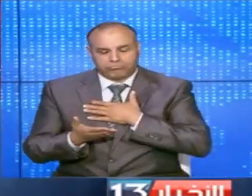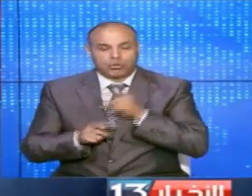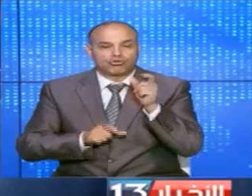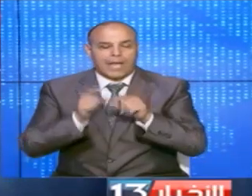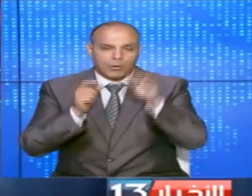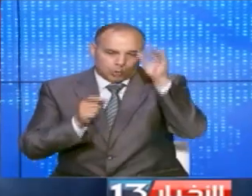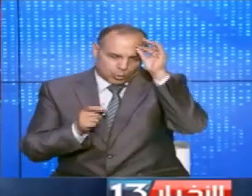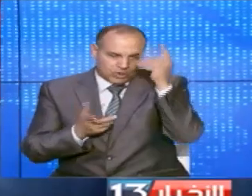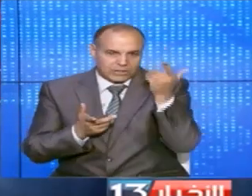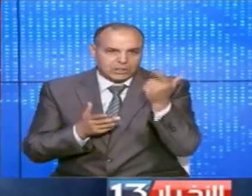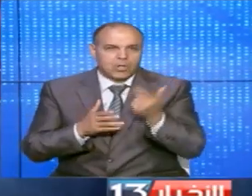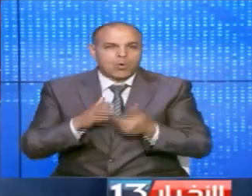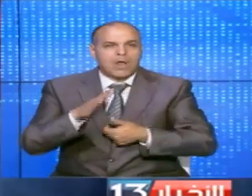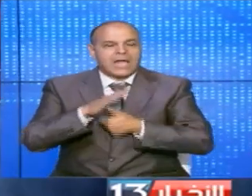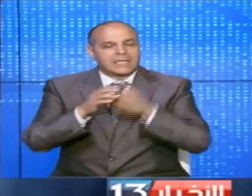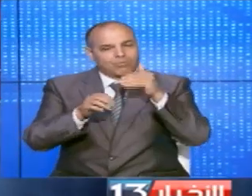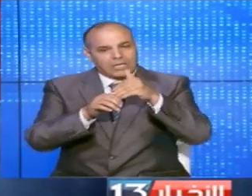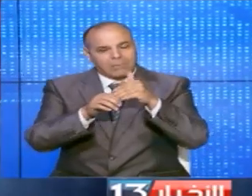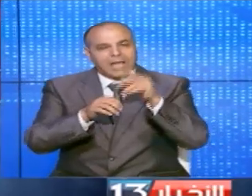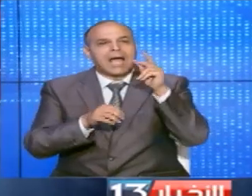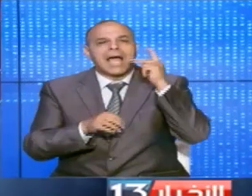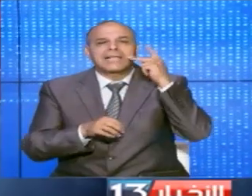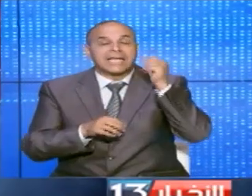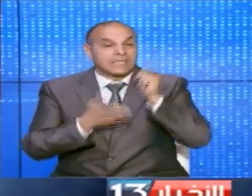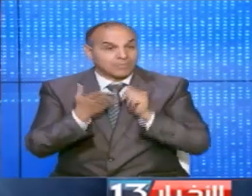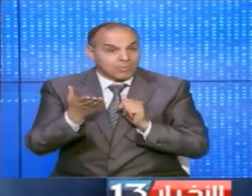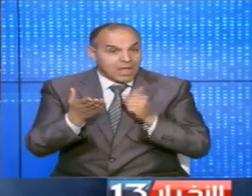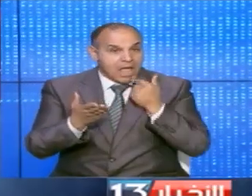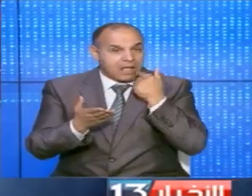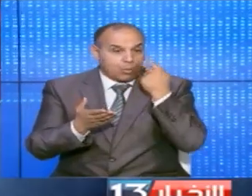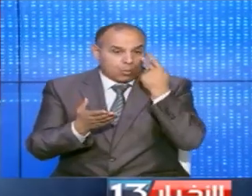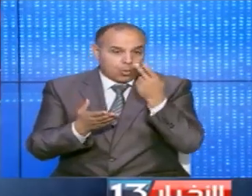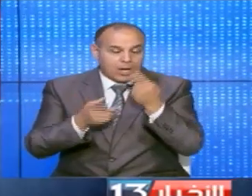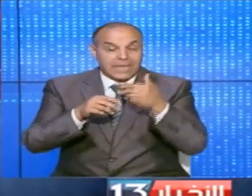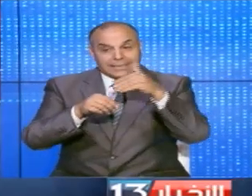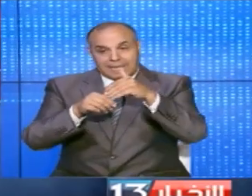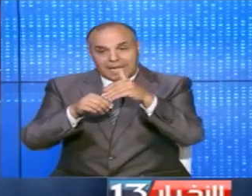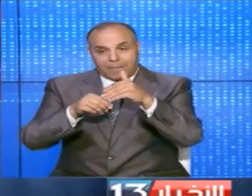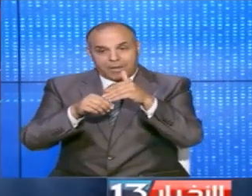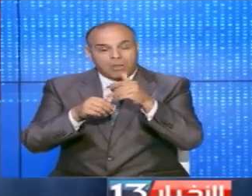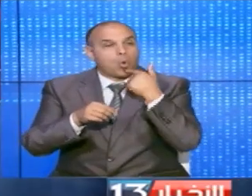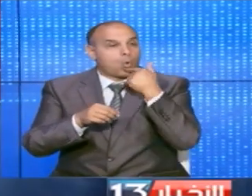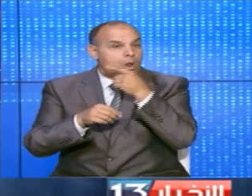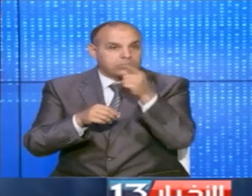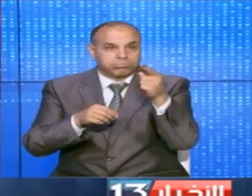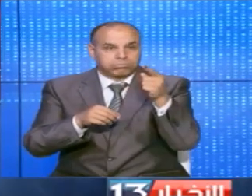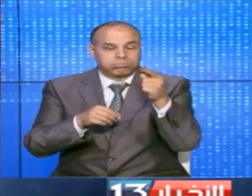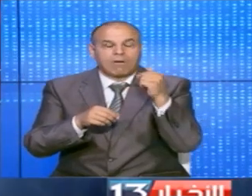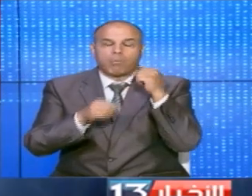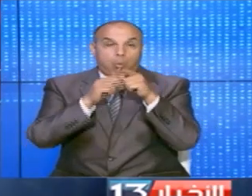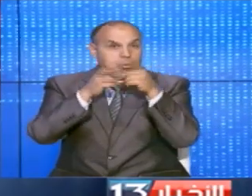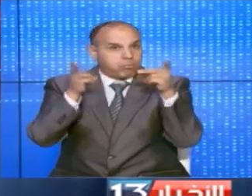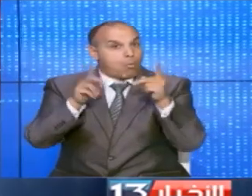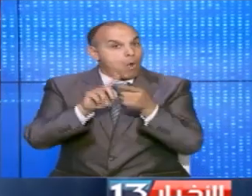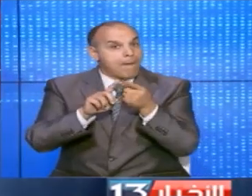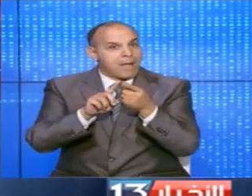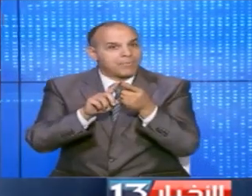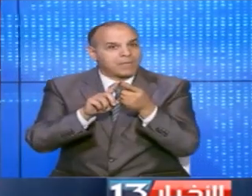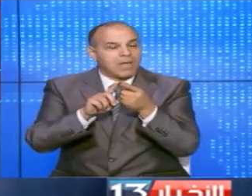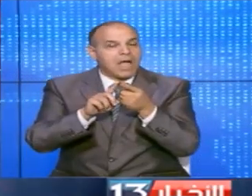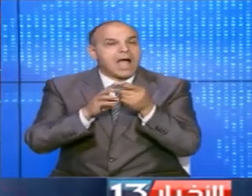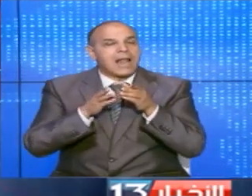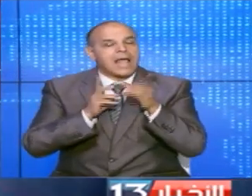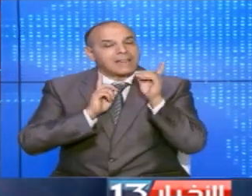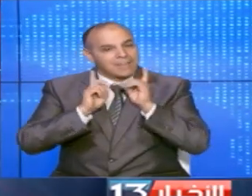الشعب التونسي والرئيس المنتخب قيس سعيد لافتا الى ان انتخابه شكل علامه فارقه و مهمه على طريق